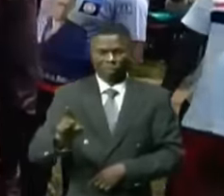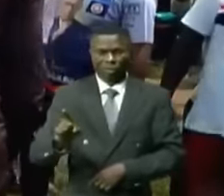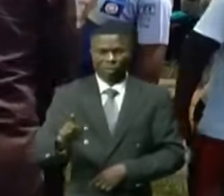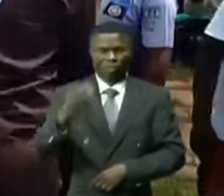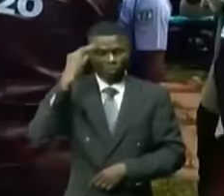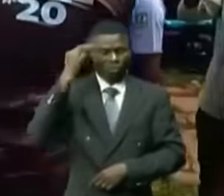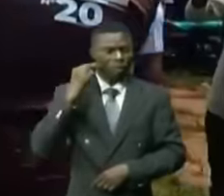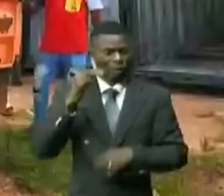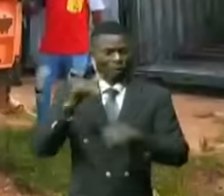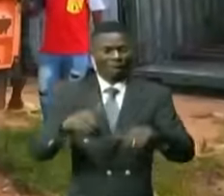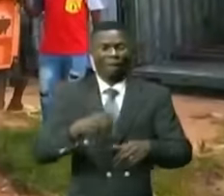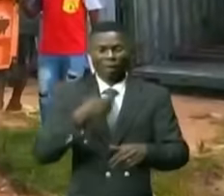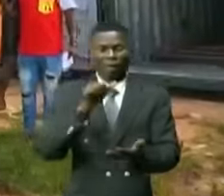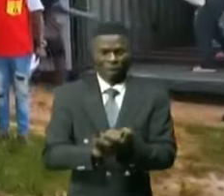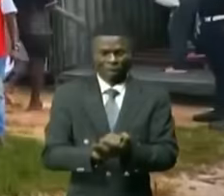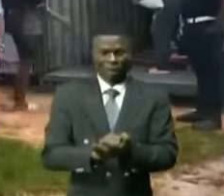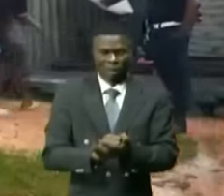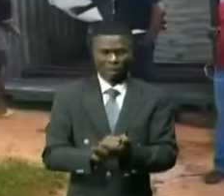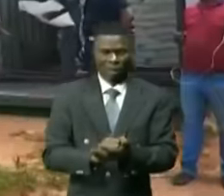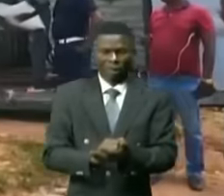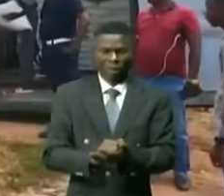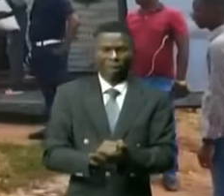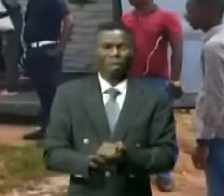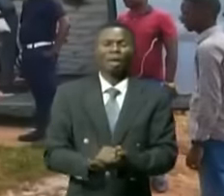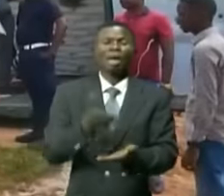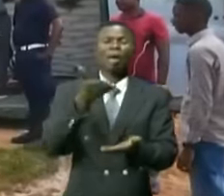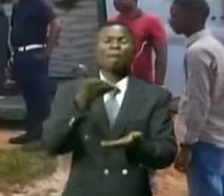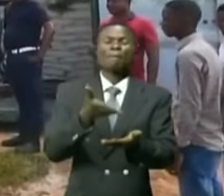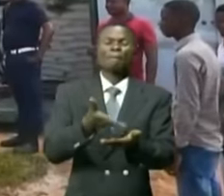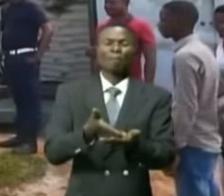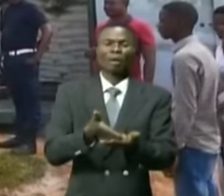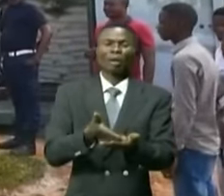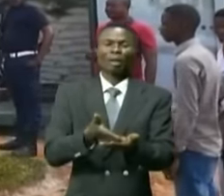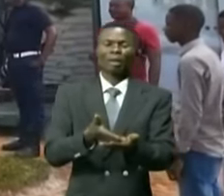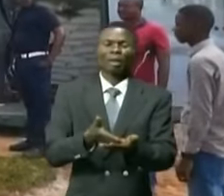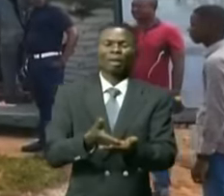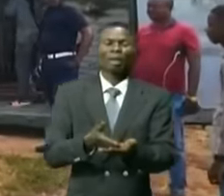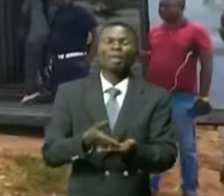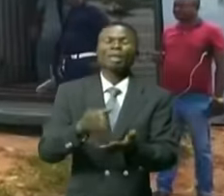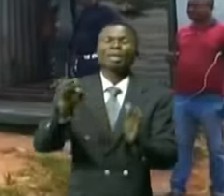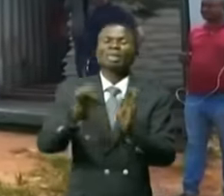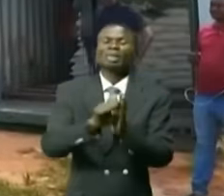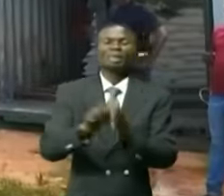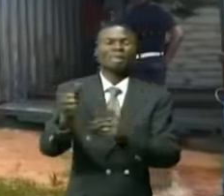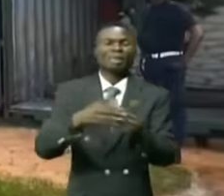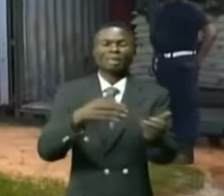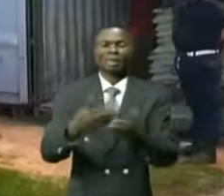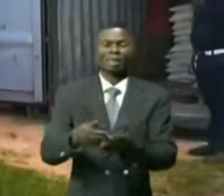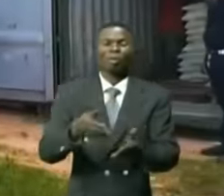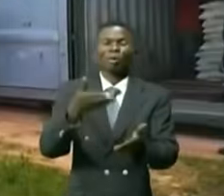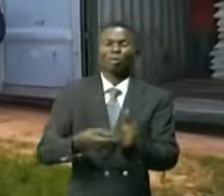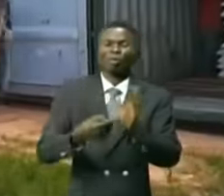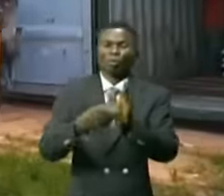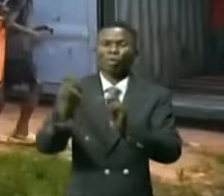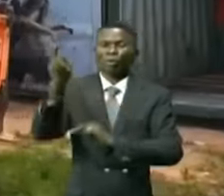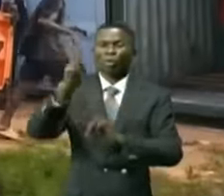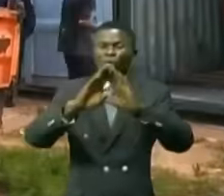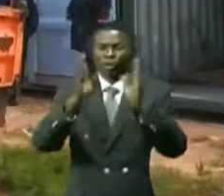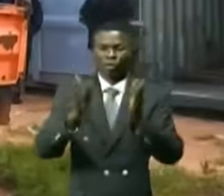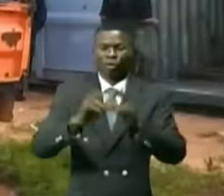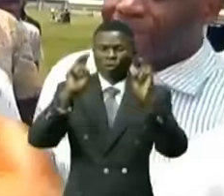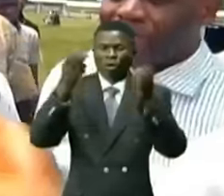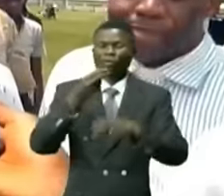de l'Agriculture. C'est une farine qui a été décidée par le président de la République de l'État pour la population de la ville de